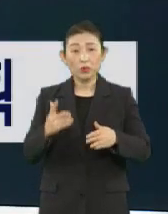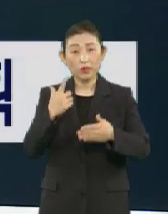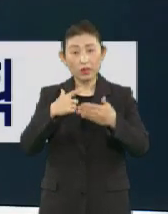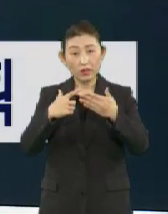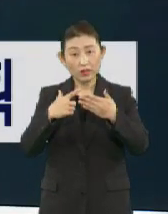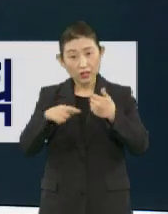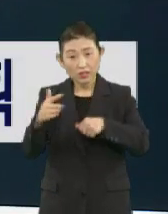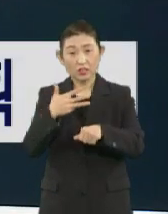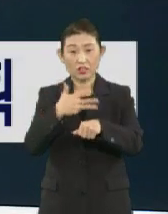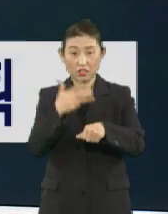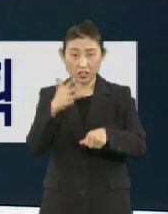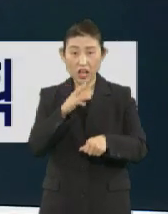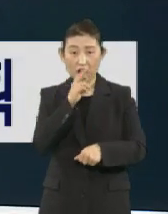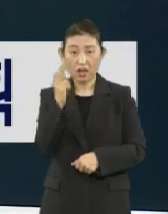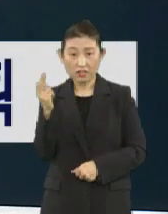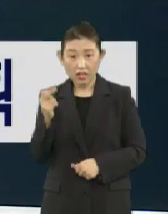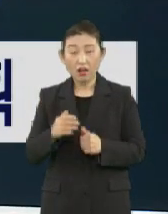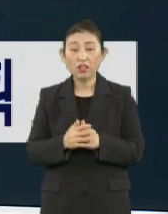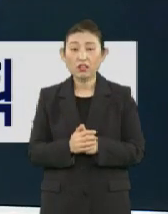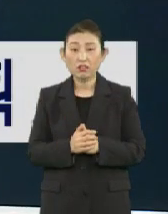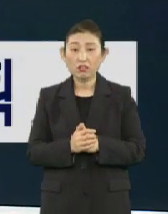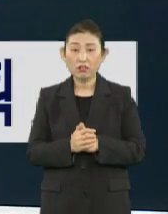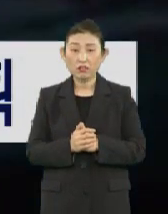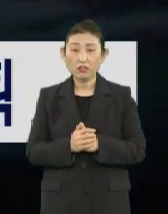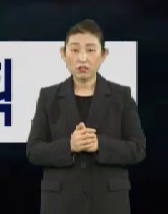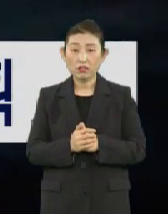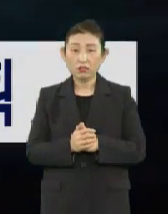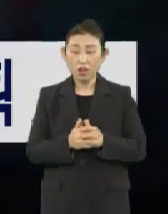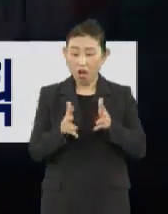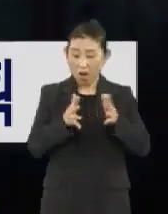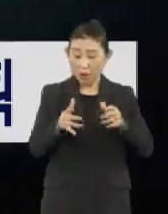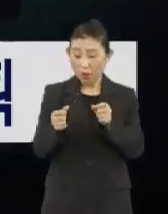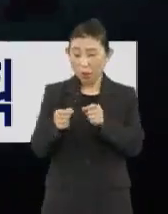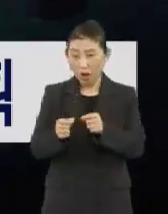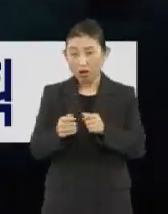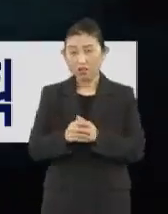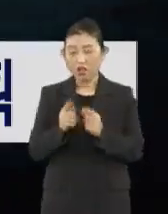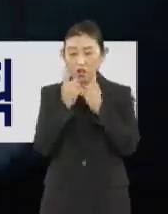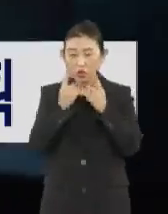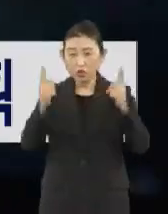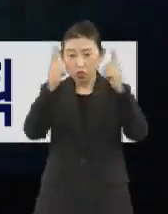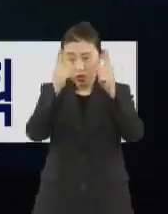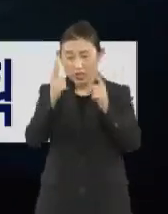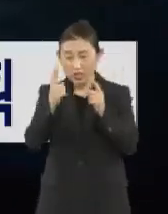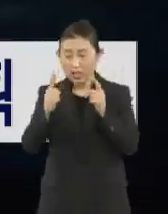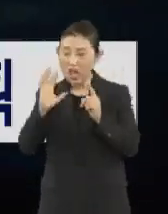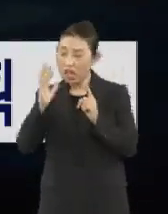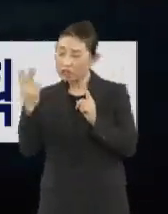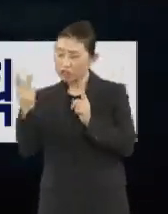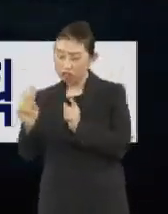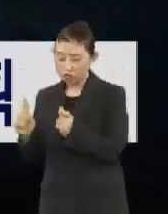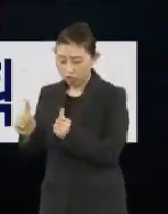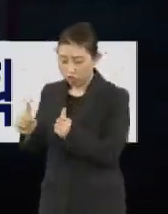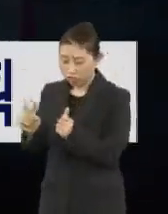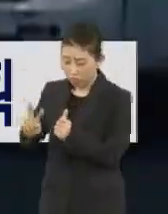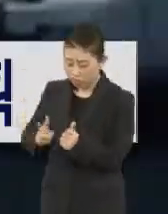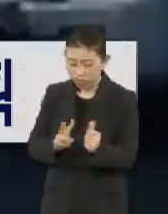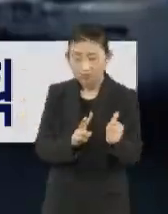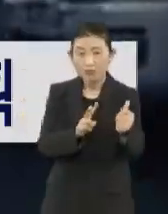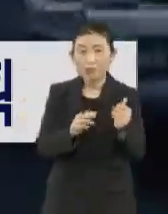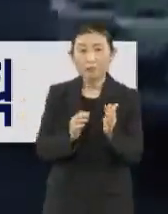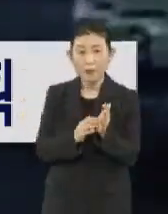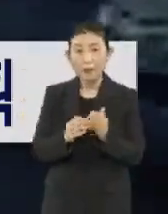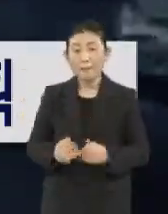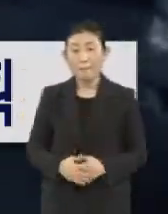오늘 오전 8시쯤 아산시 권곡동 의 한 아파트 인근에서 성체 멧돼지 한 마리와 새끼 멧돼지 2마리가 출몰해